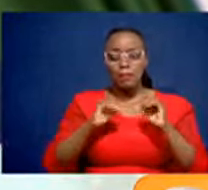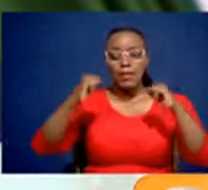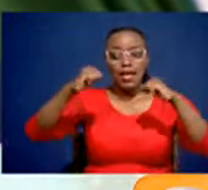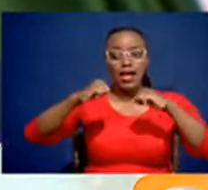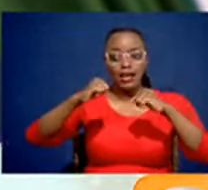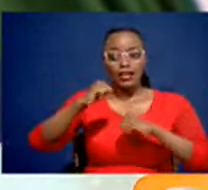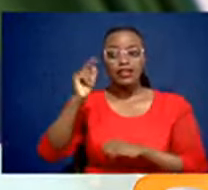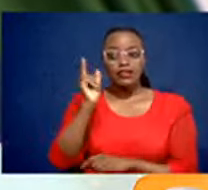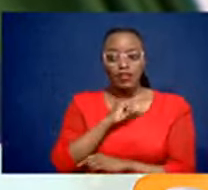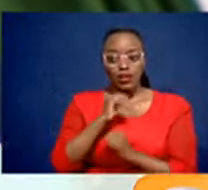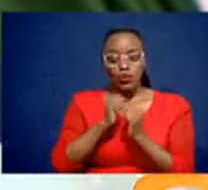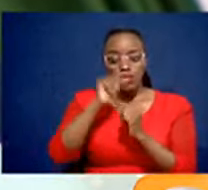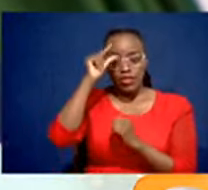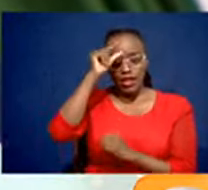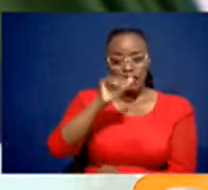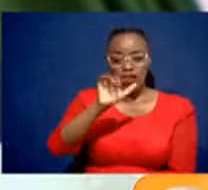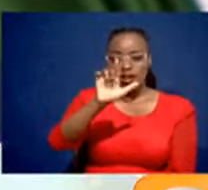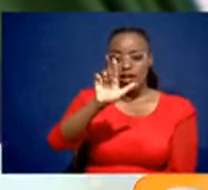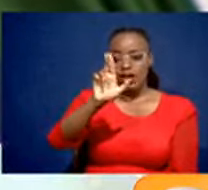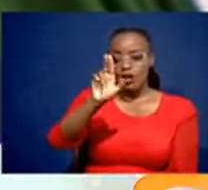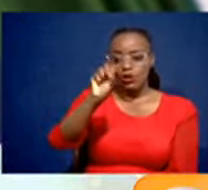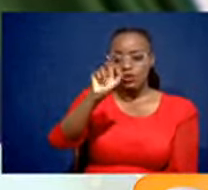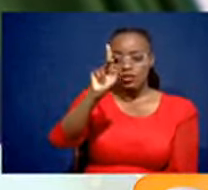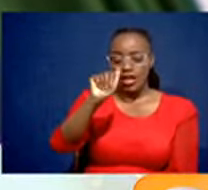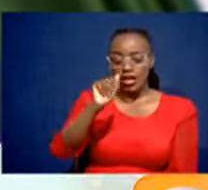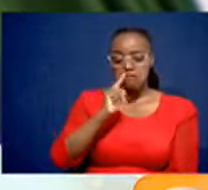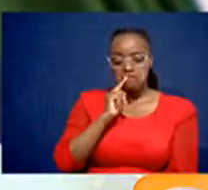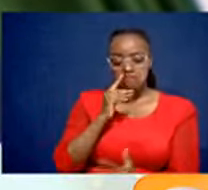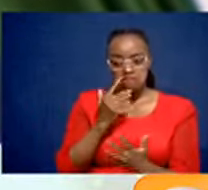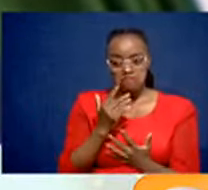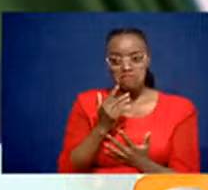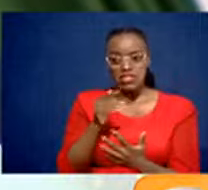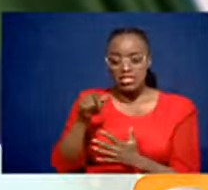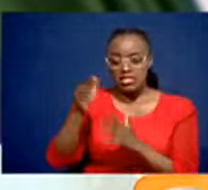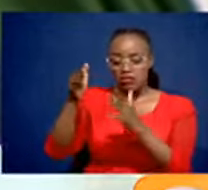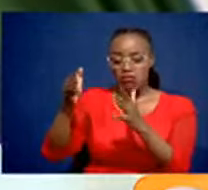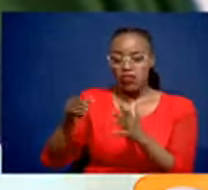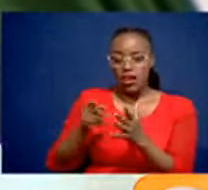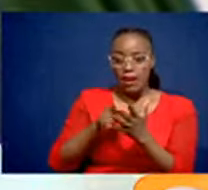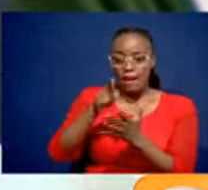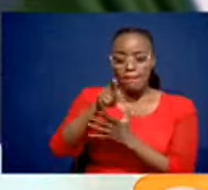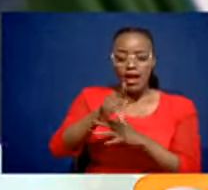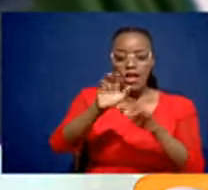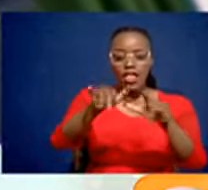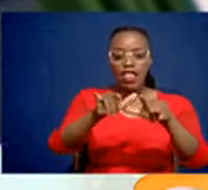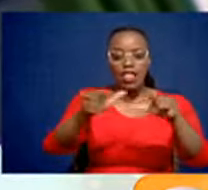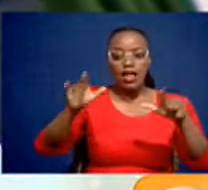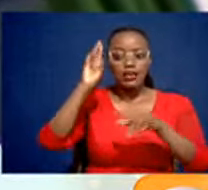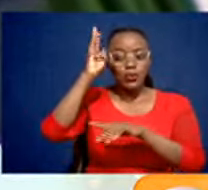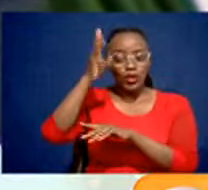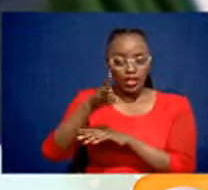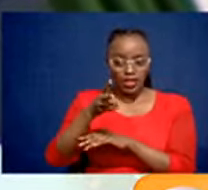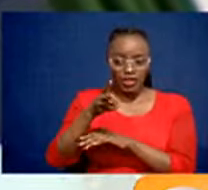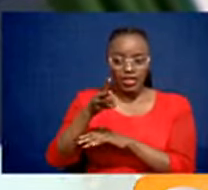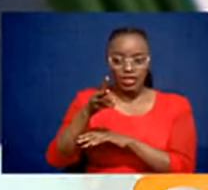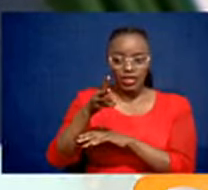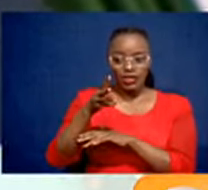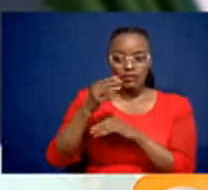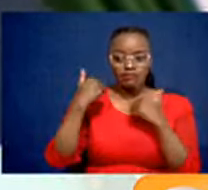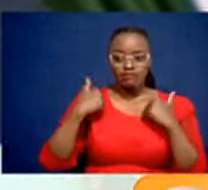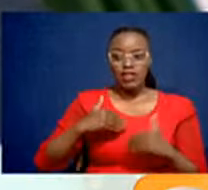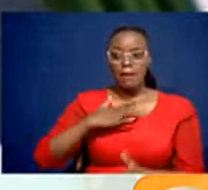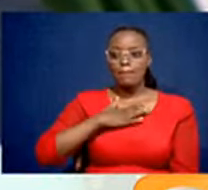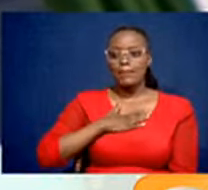Nimekubaliana na Governor Lusaka ya kwamba yeye atanunua ardhi na